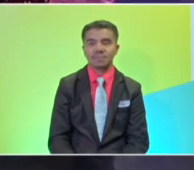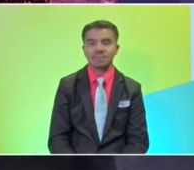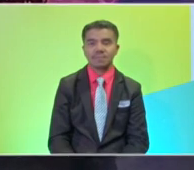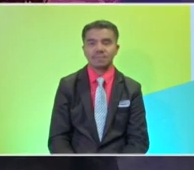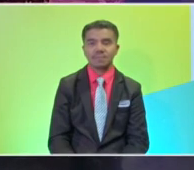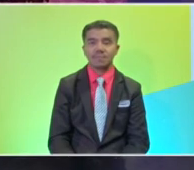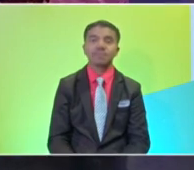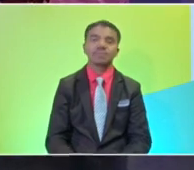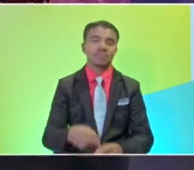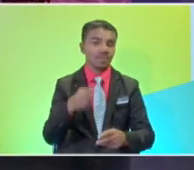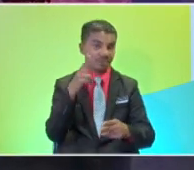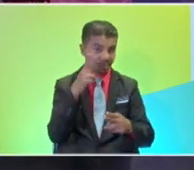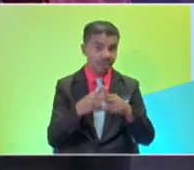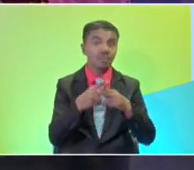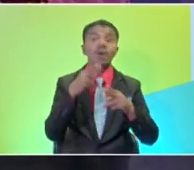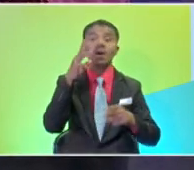Muhammad